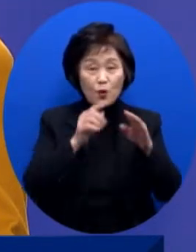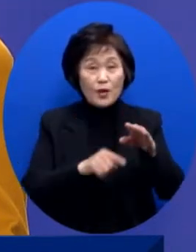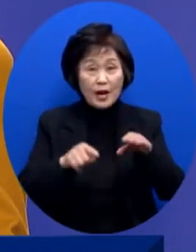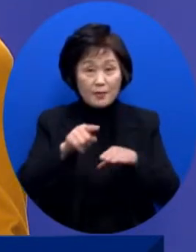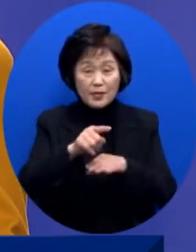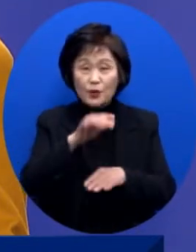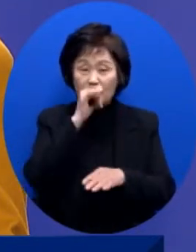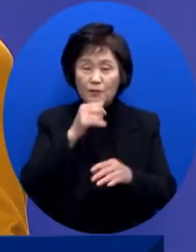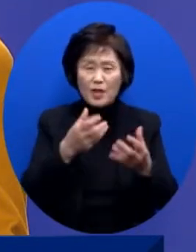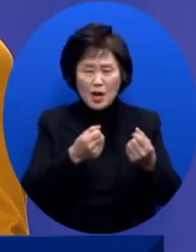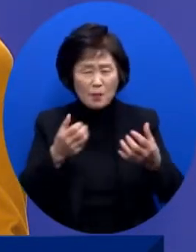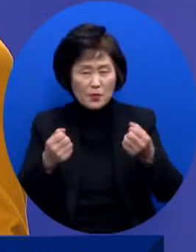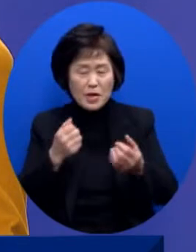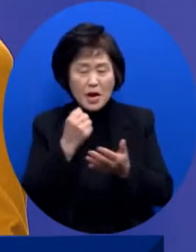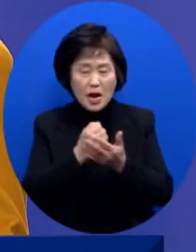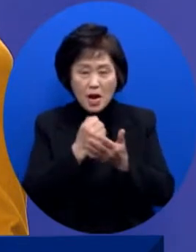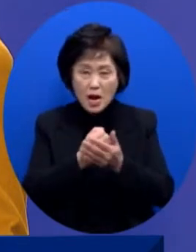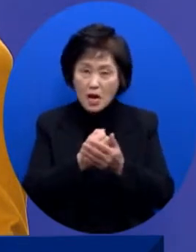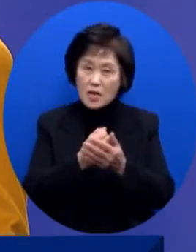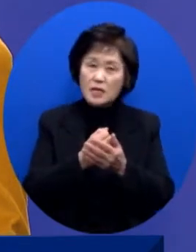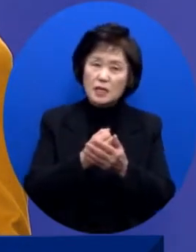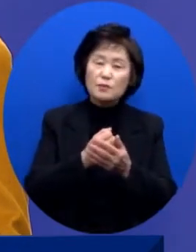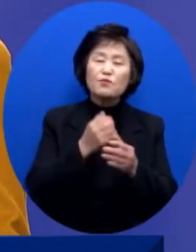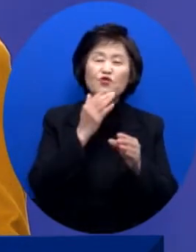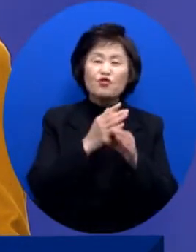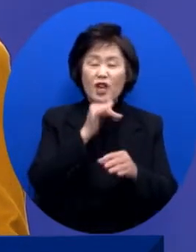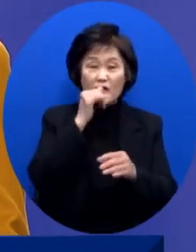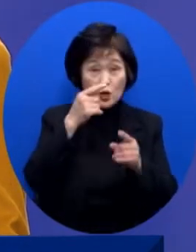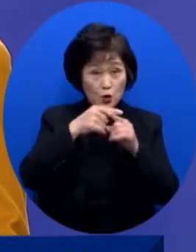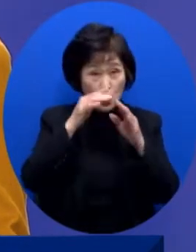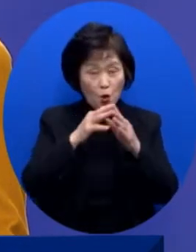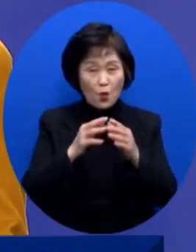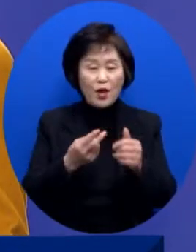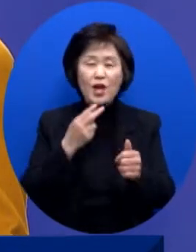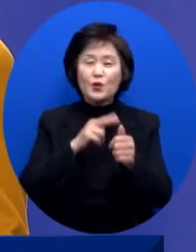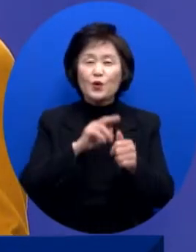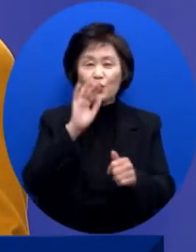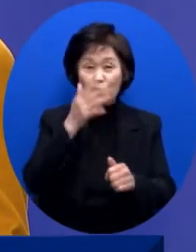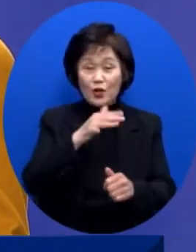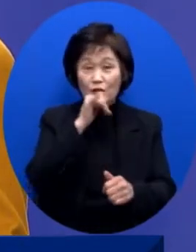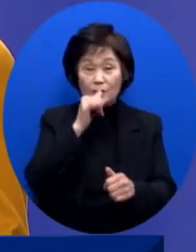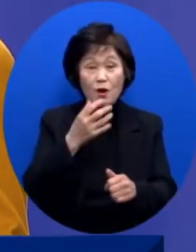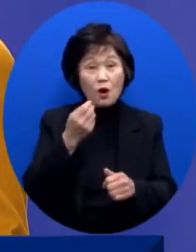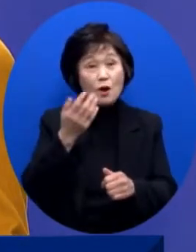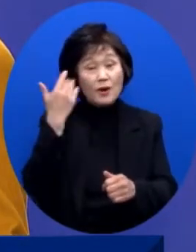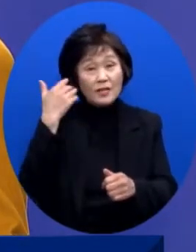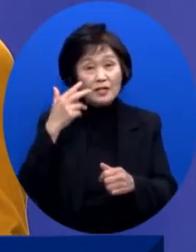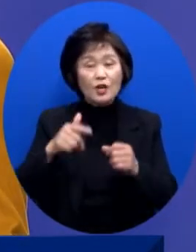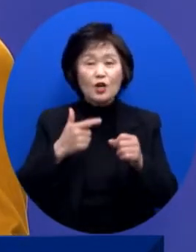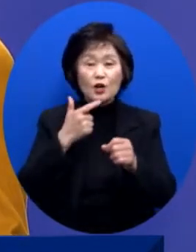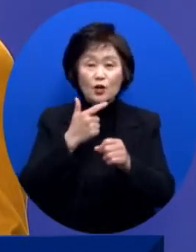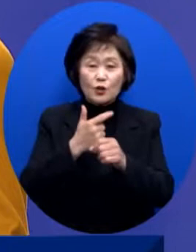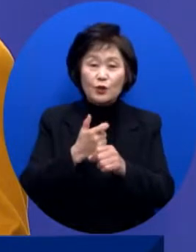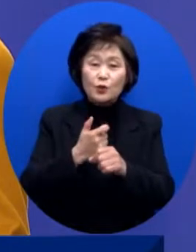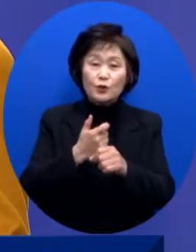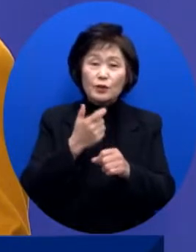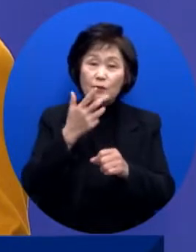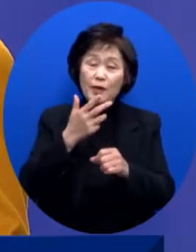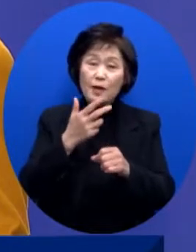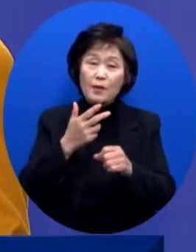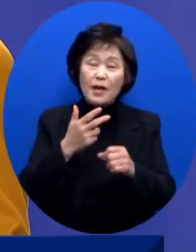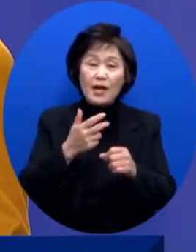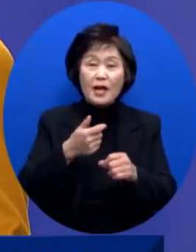모습을 보였던 한국교회의 큰 도전이 되고 있는데요. 얼마 전 공동목회 6주년을 기념해 교회 입당 예배를